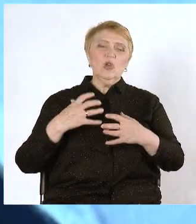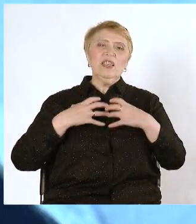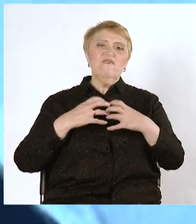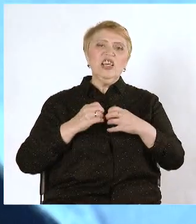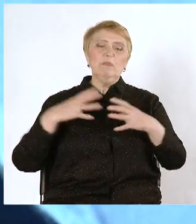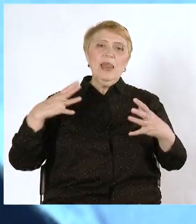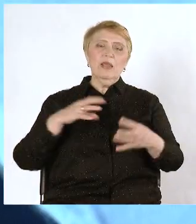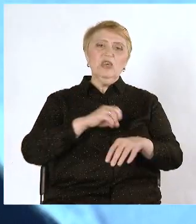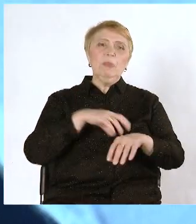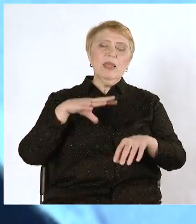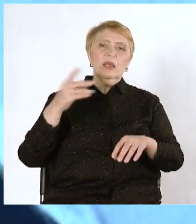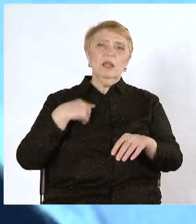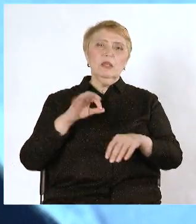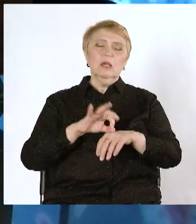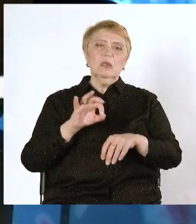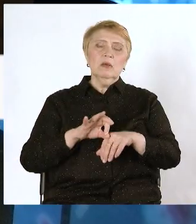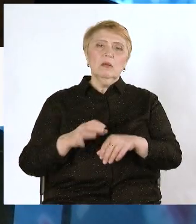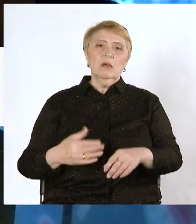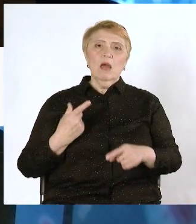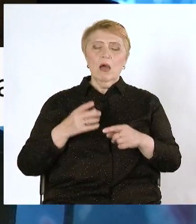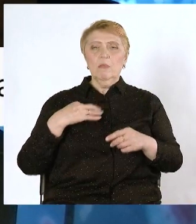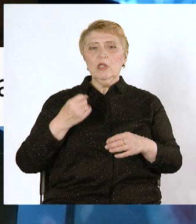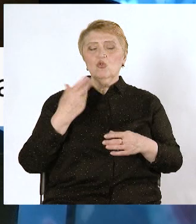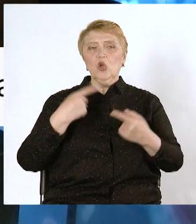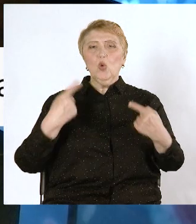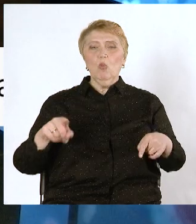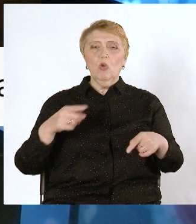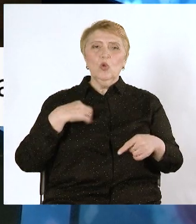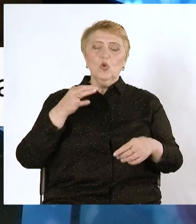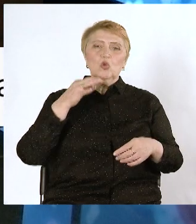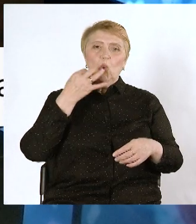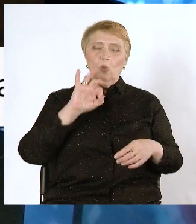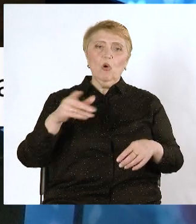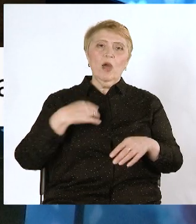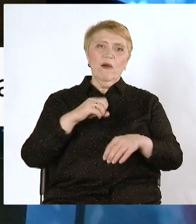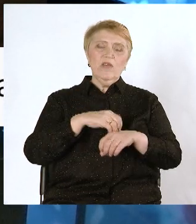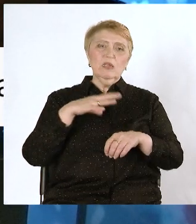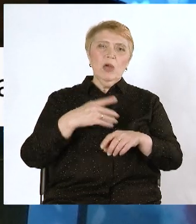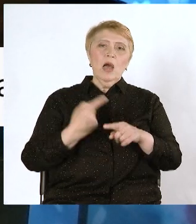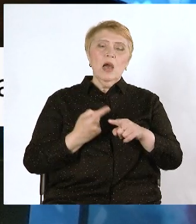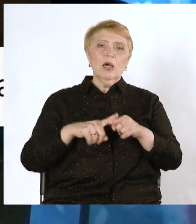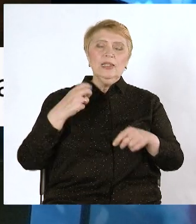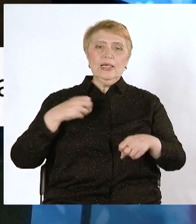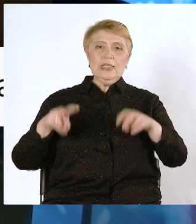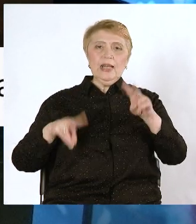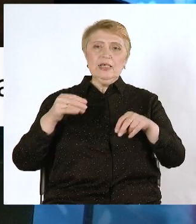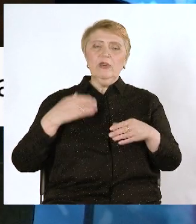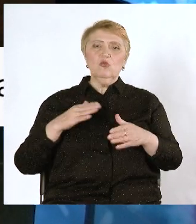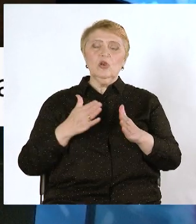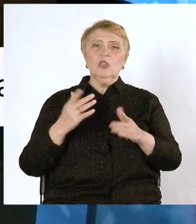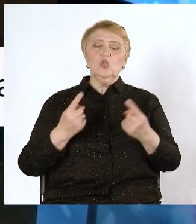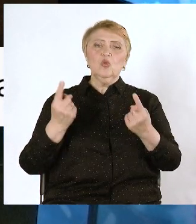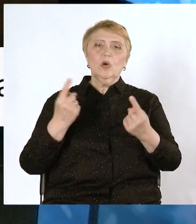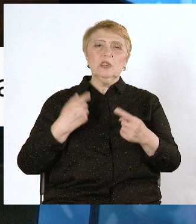потому что любое воспаление в организме эта стрессовая ситуация и в этот